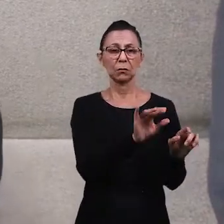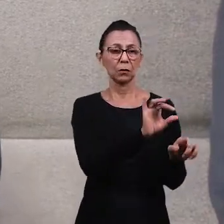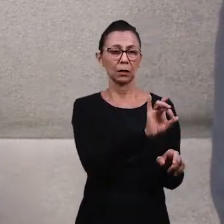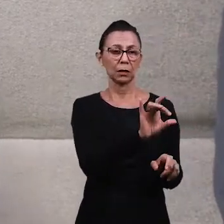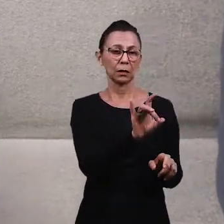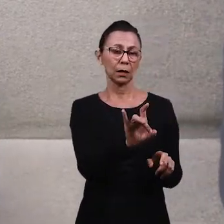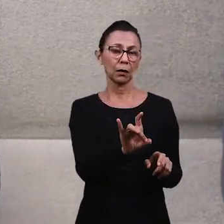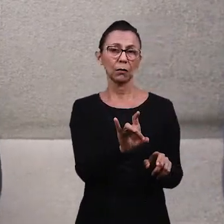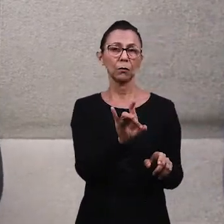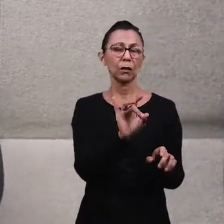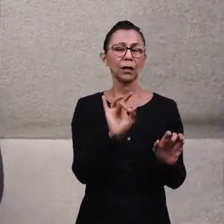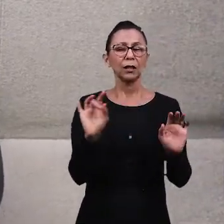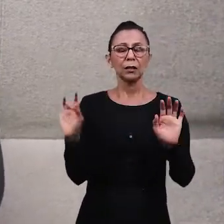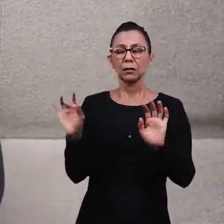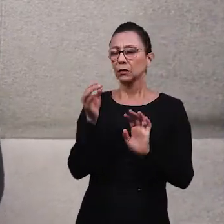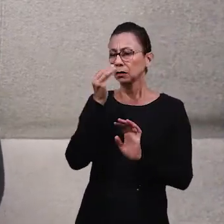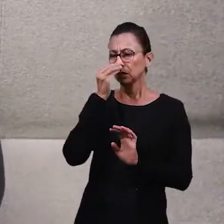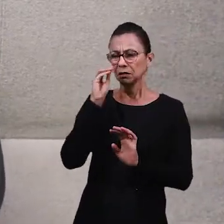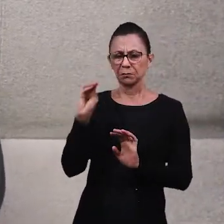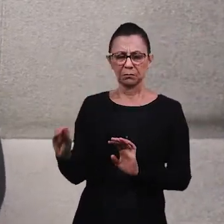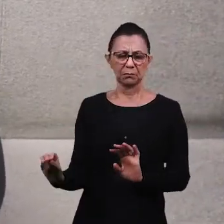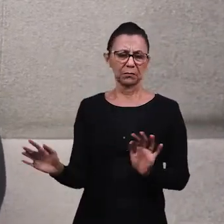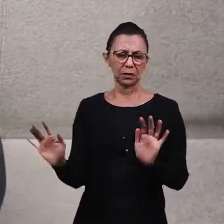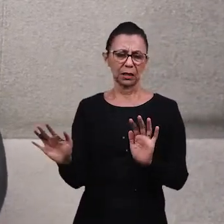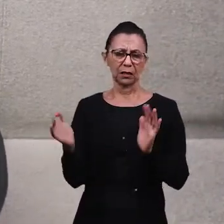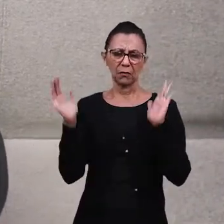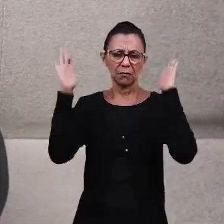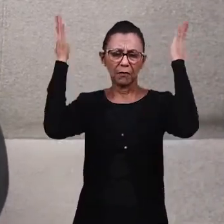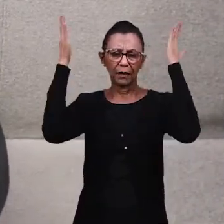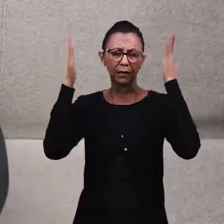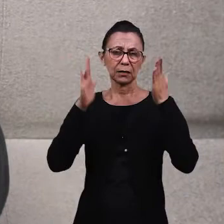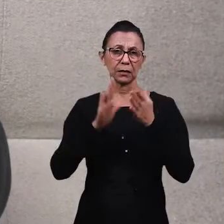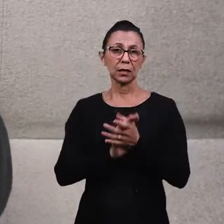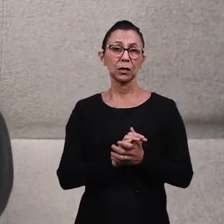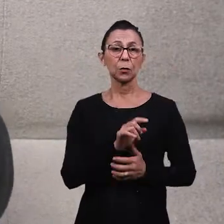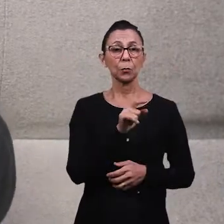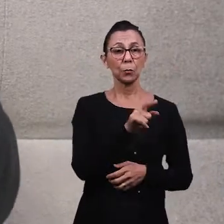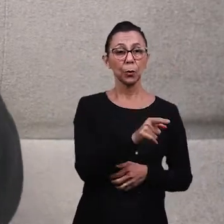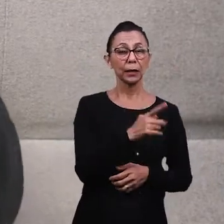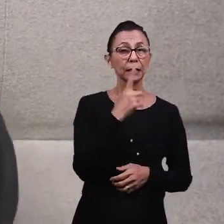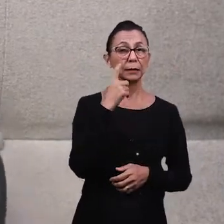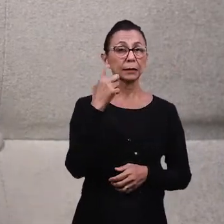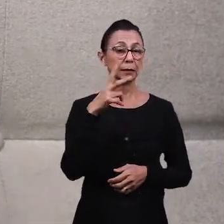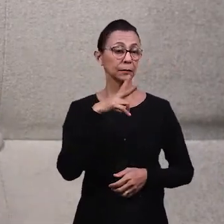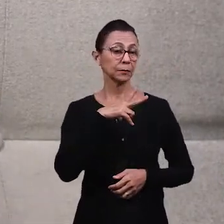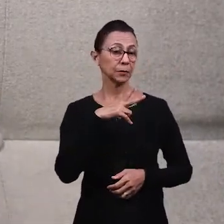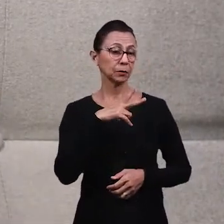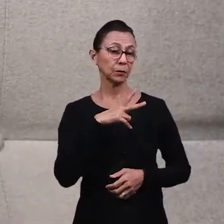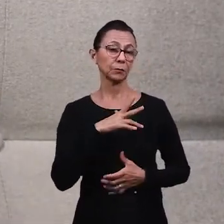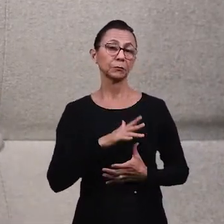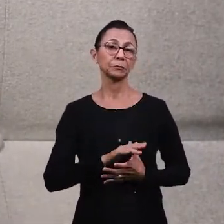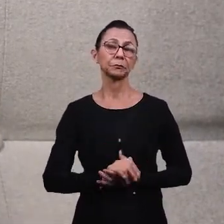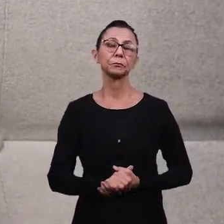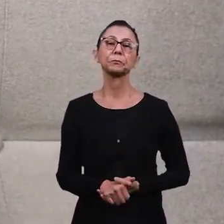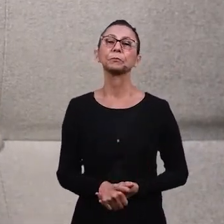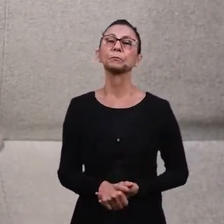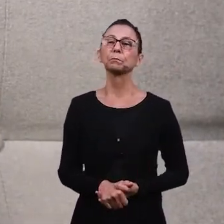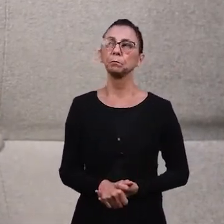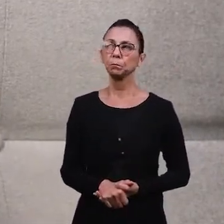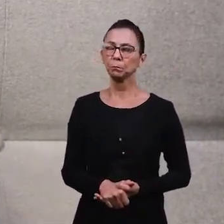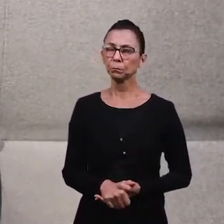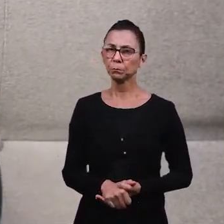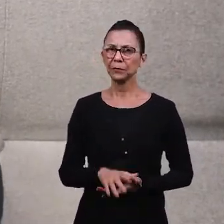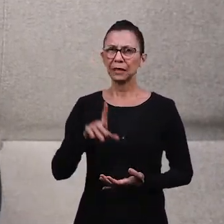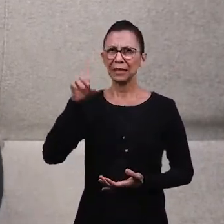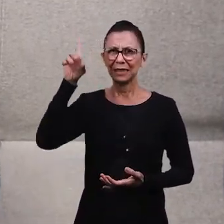affaires personnelles. Donc, chacun a refusé en visant à attendre ses propres